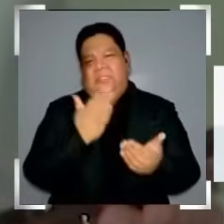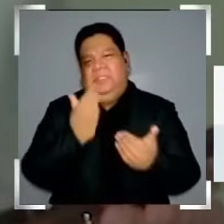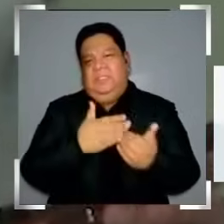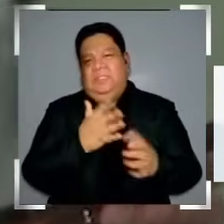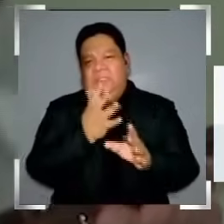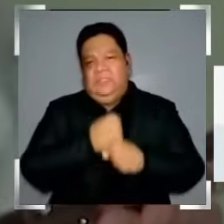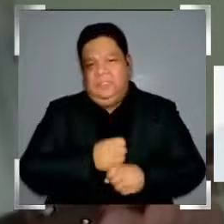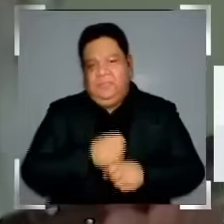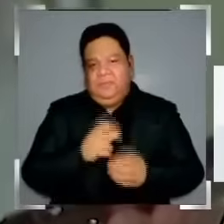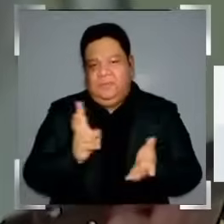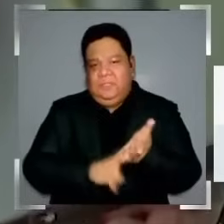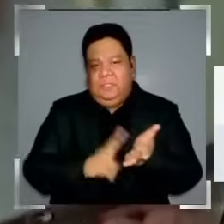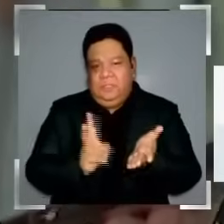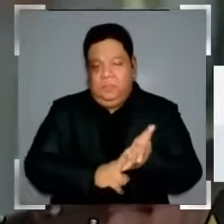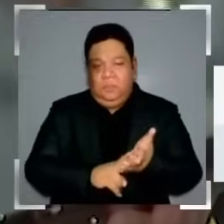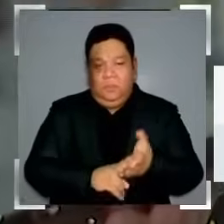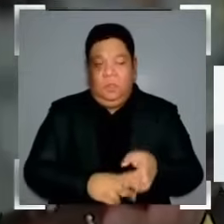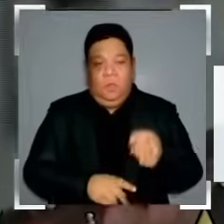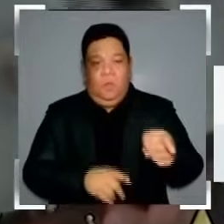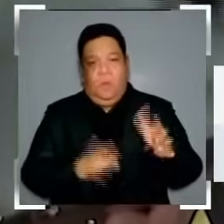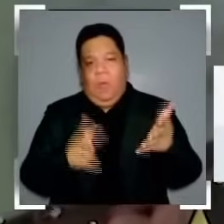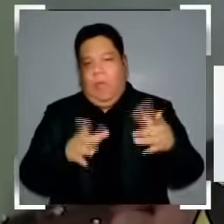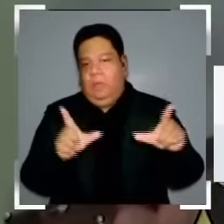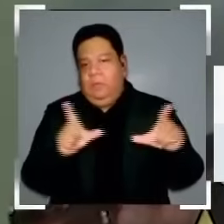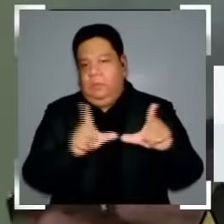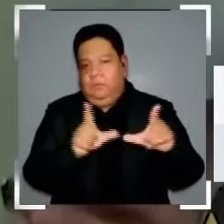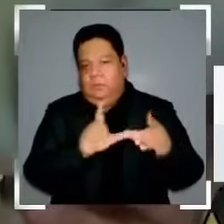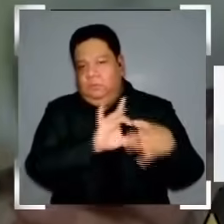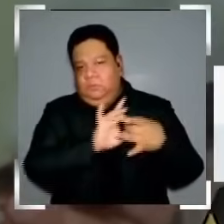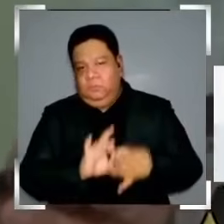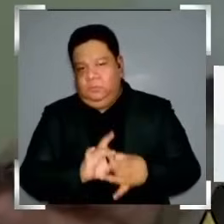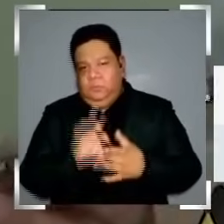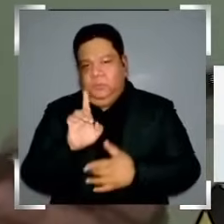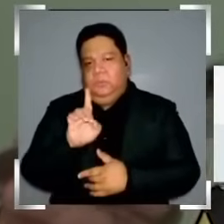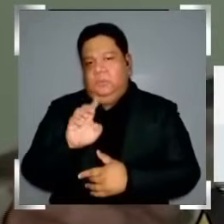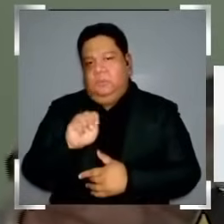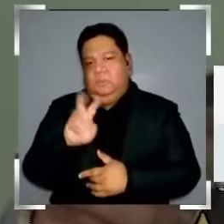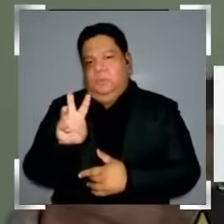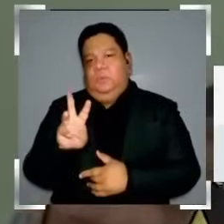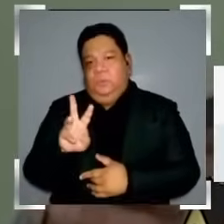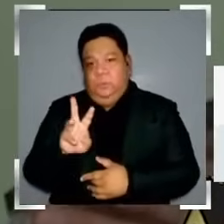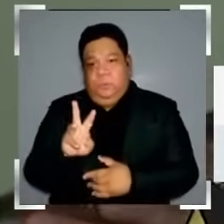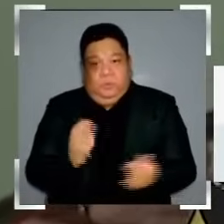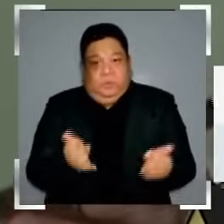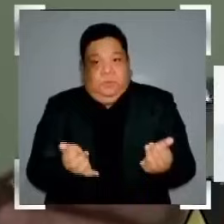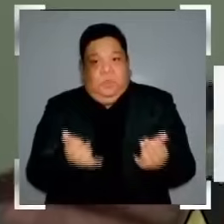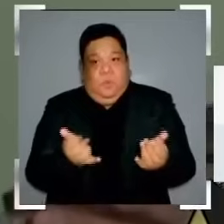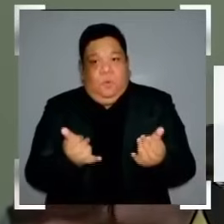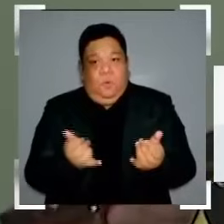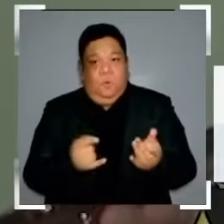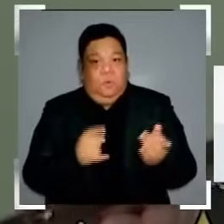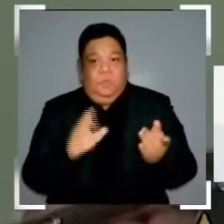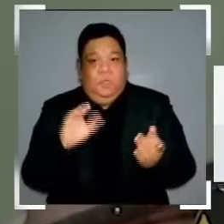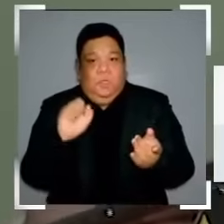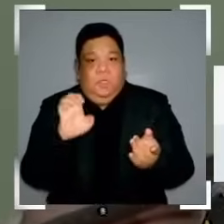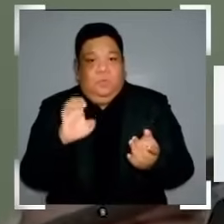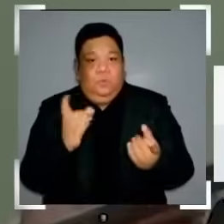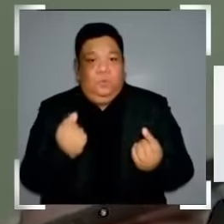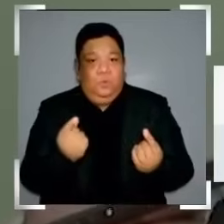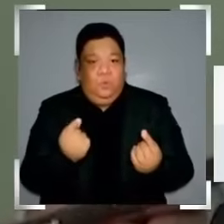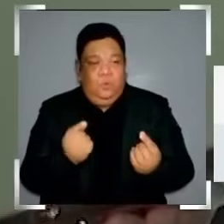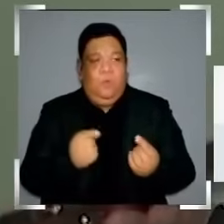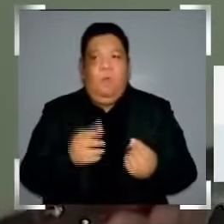Walang lisensya sa Department of Migrant Workers. Sa kasong ito, nagre-recruit para sa